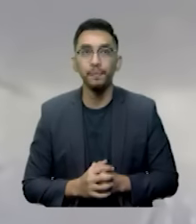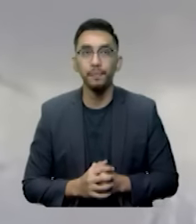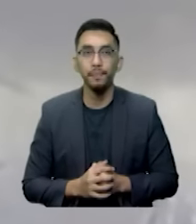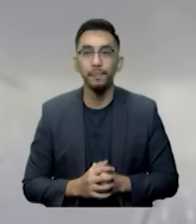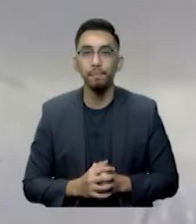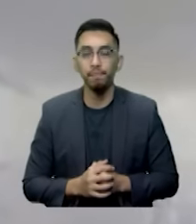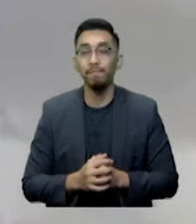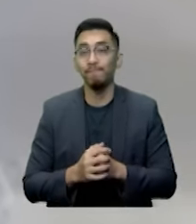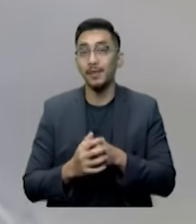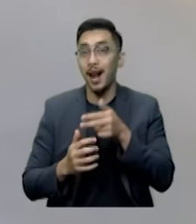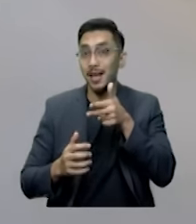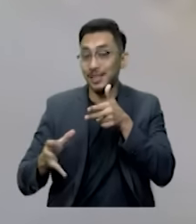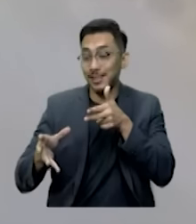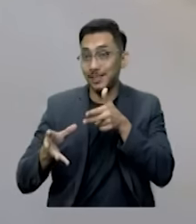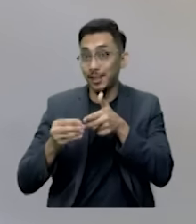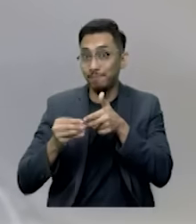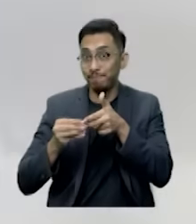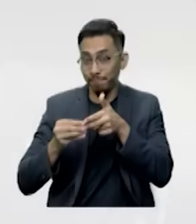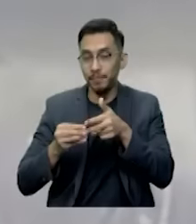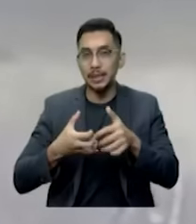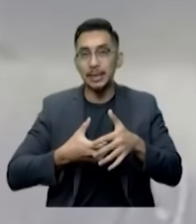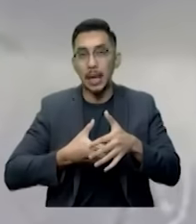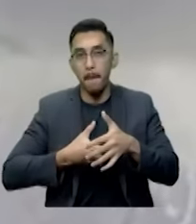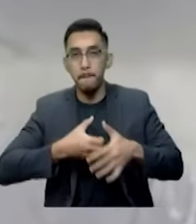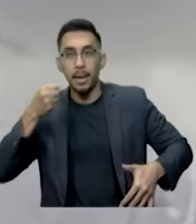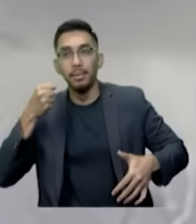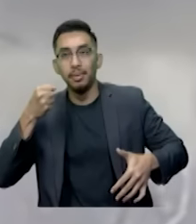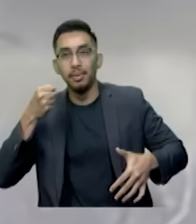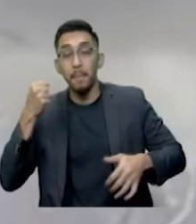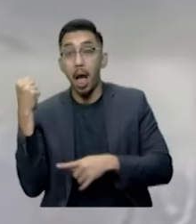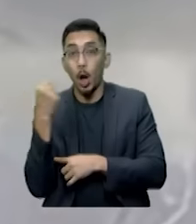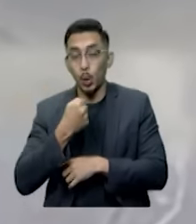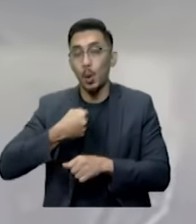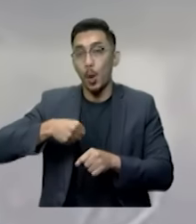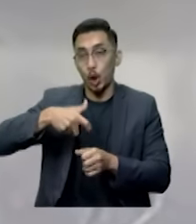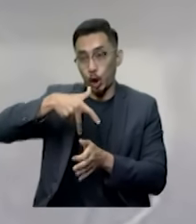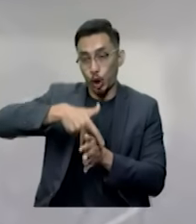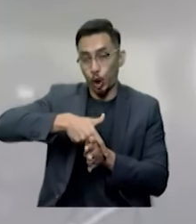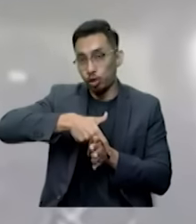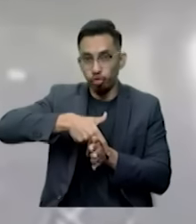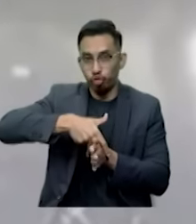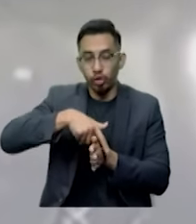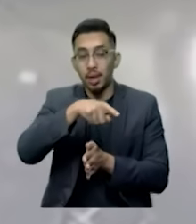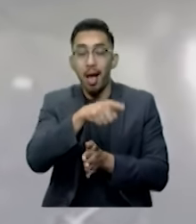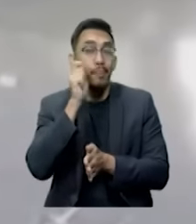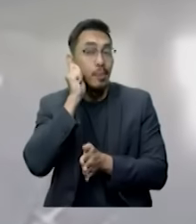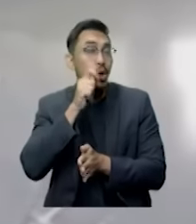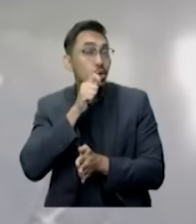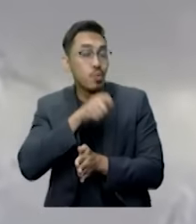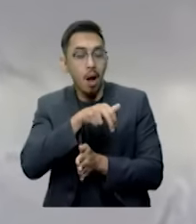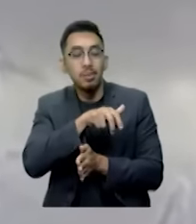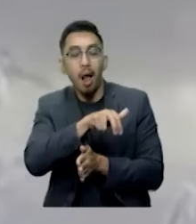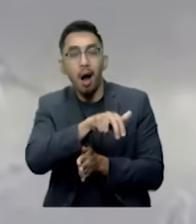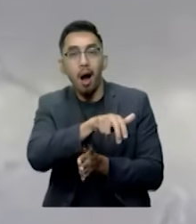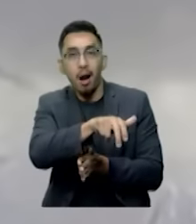CCTV merekam aksi penjamretan yang dilakukan seorang pengendara motor terhadap seorang wanita lansia yang tengah berjalan sendirian di Jalan Kenanga, Kelurahan